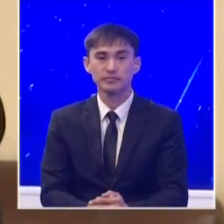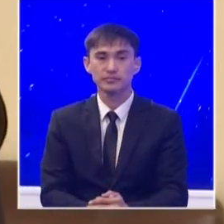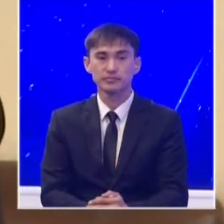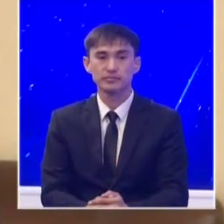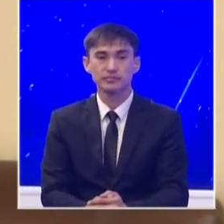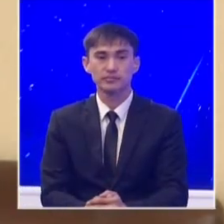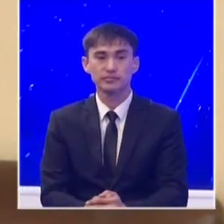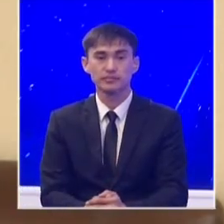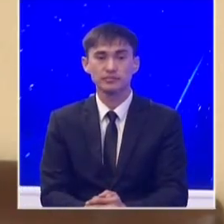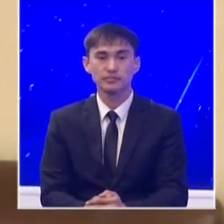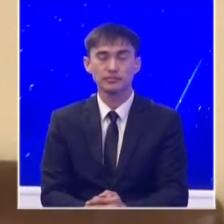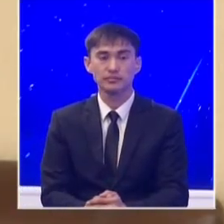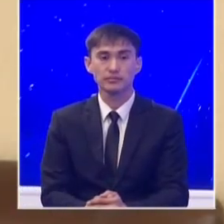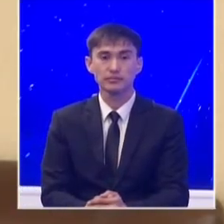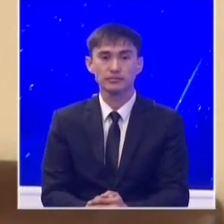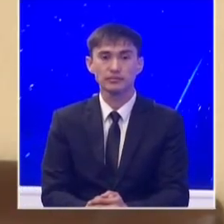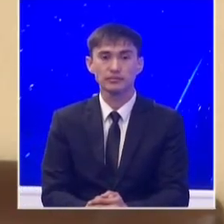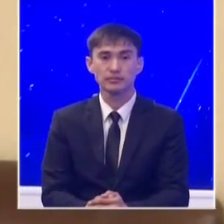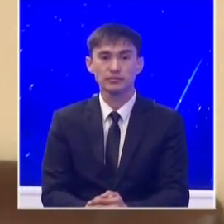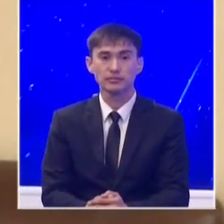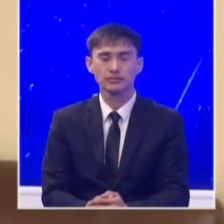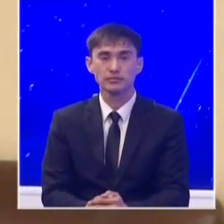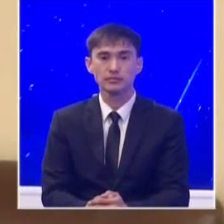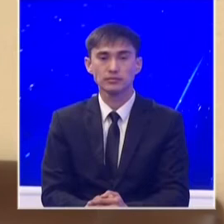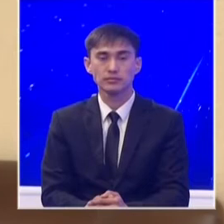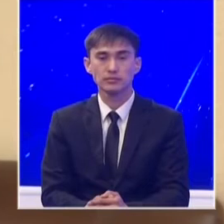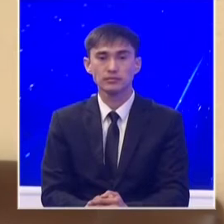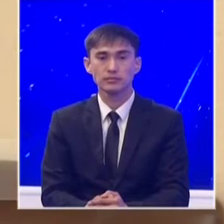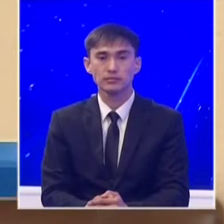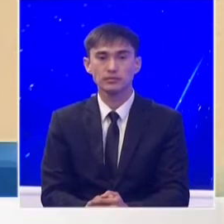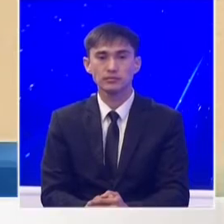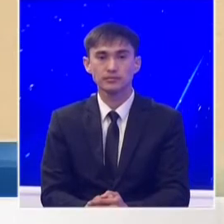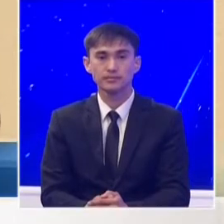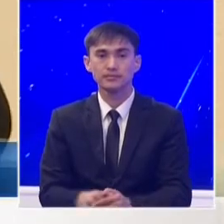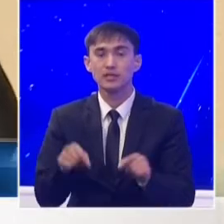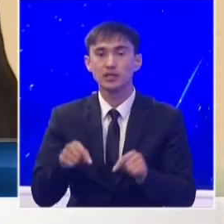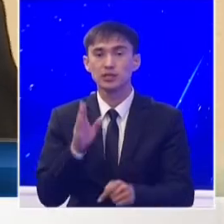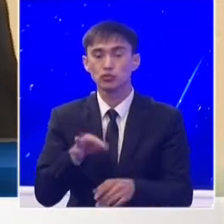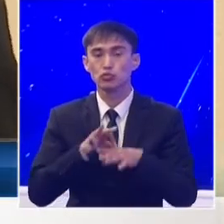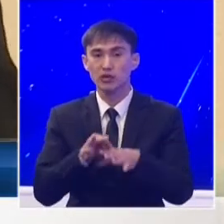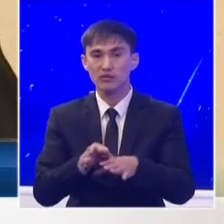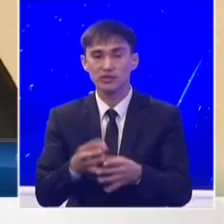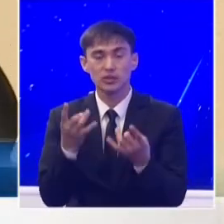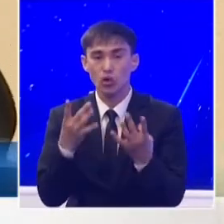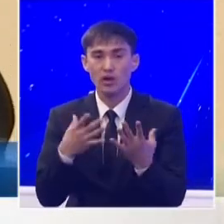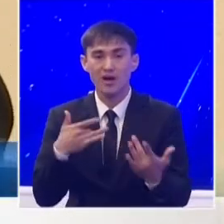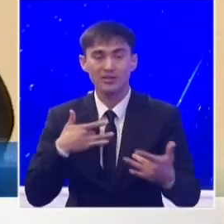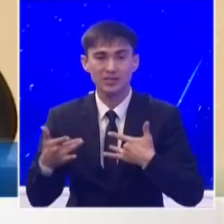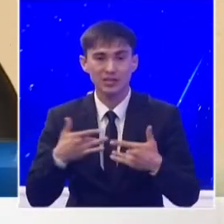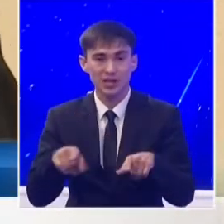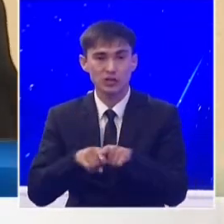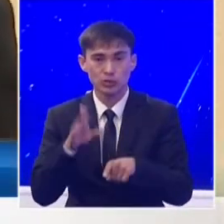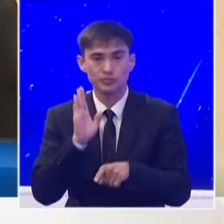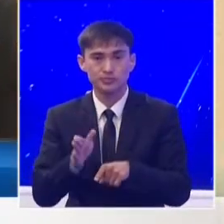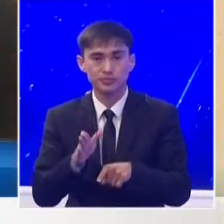она дикая концерт концерт кассету лорны мисс здесь будут проводиться не только концерты также